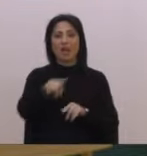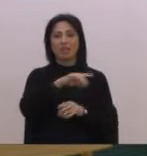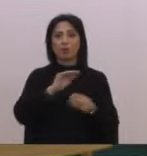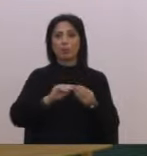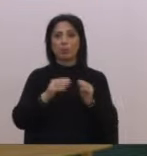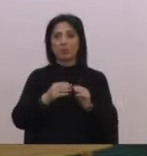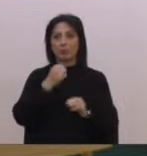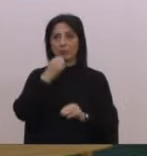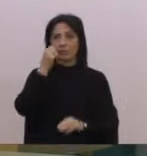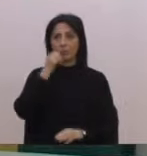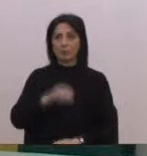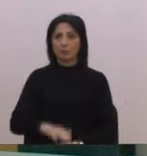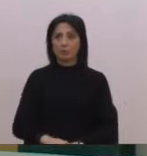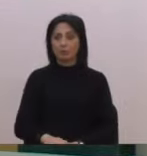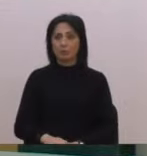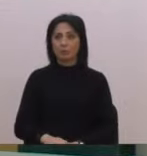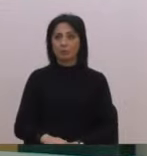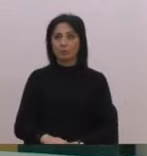problemebi. Madloba.